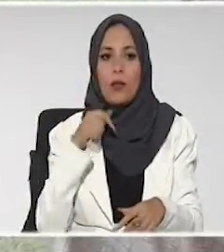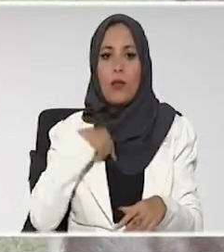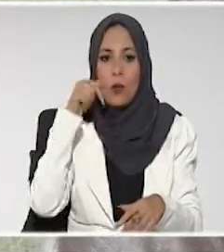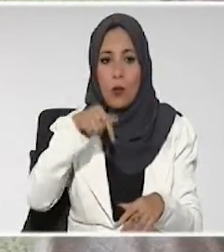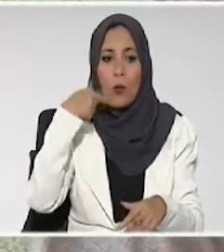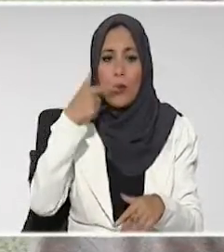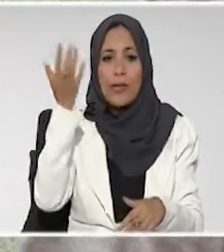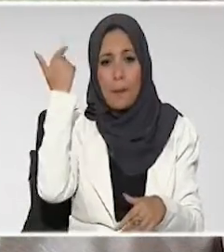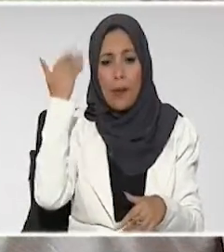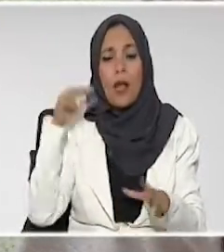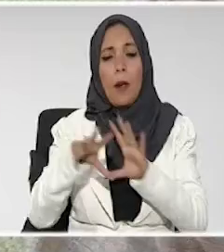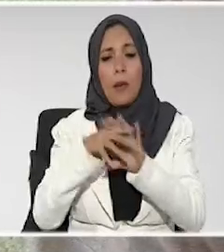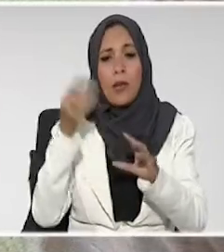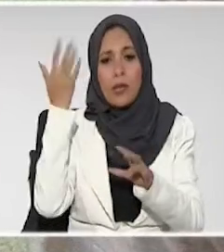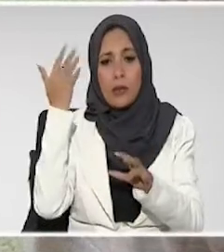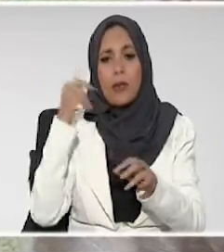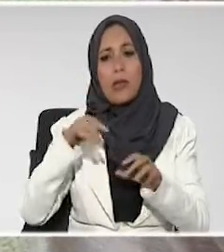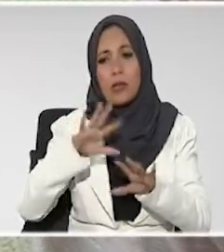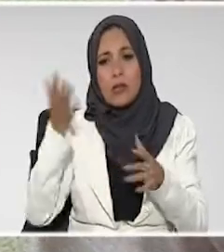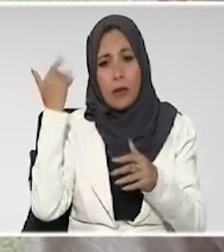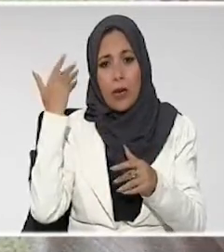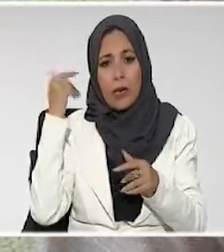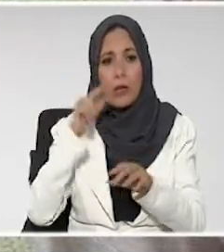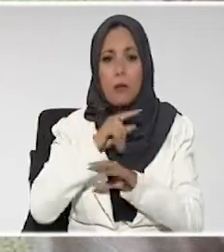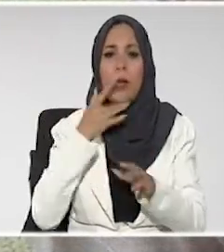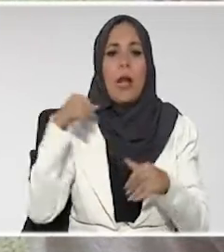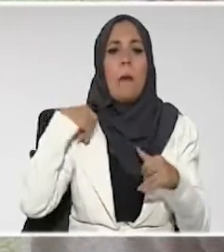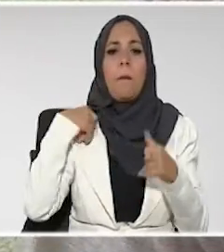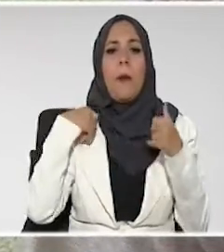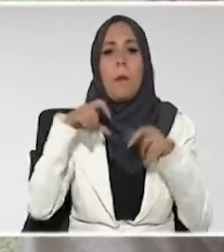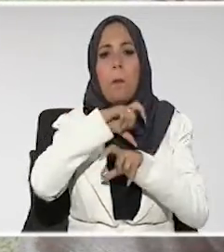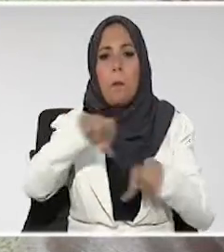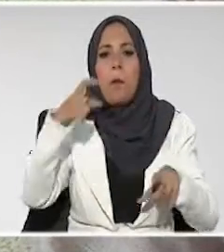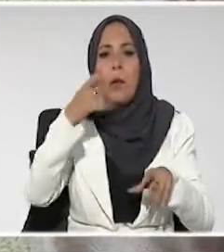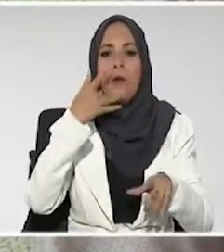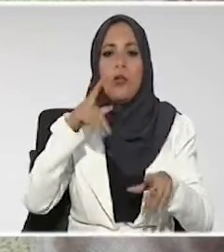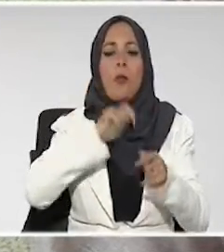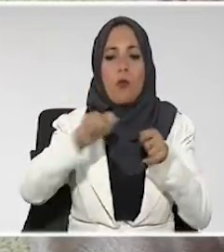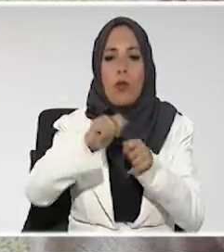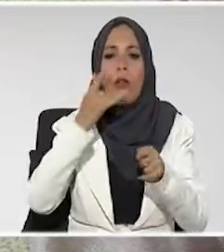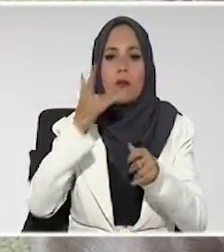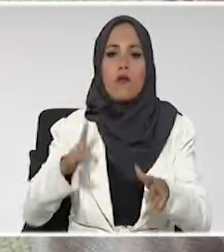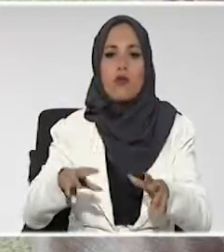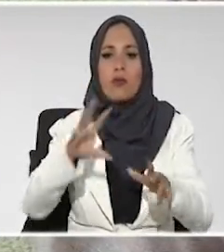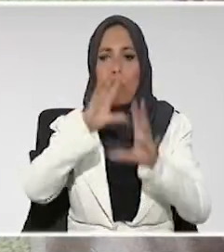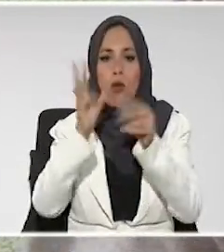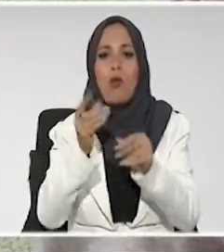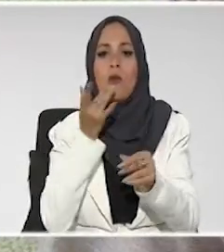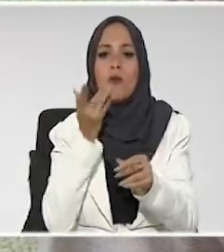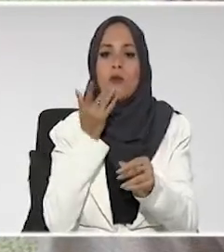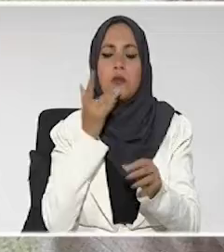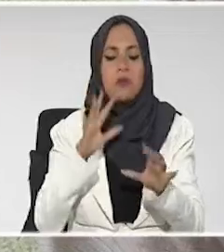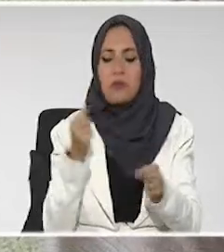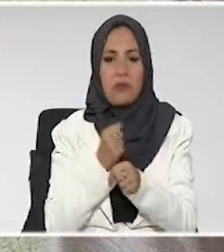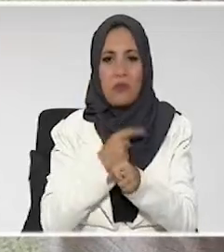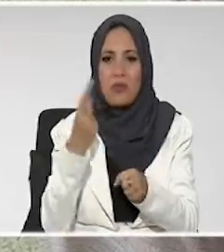قبل كده والله القرية كانت في العادي، يعني ولا كان في صرف صحي ولا كان في غاز ولا كان في أي حاجة خالص، كانت الحياة مش